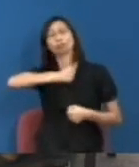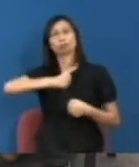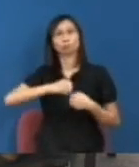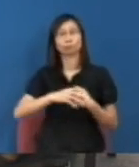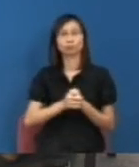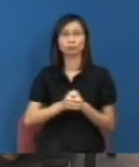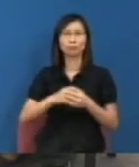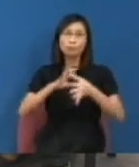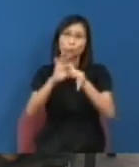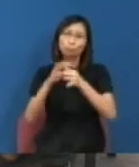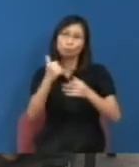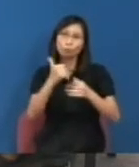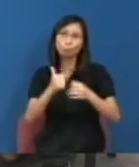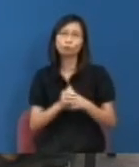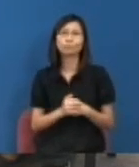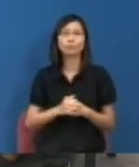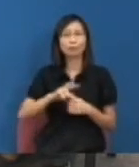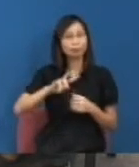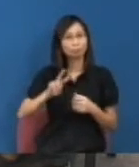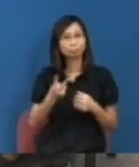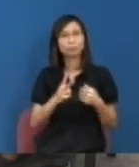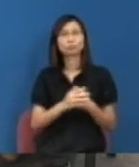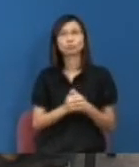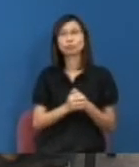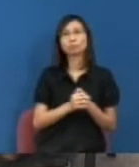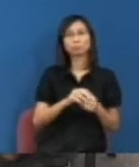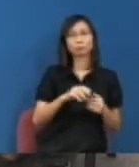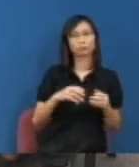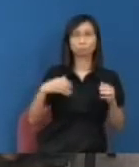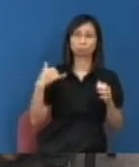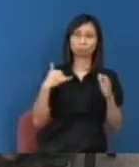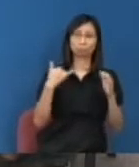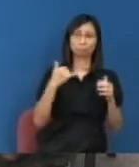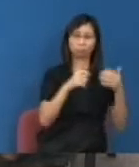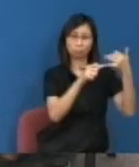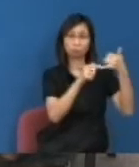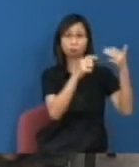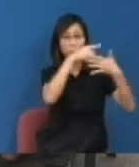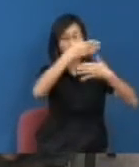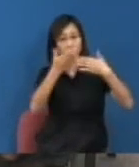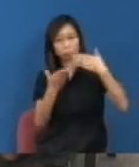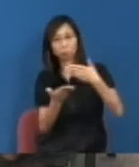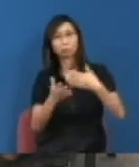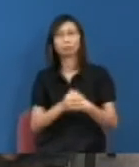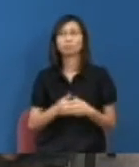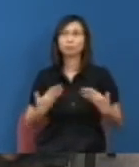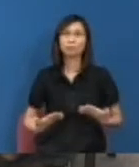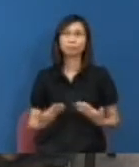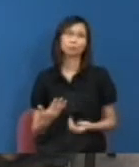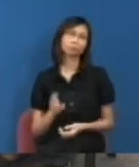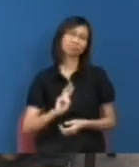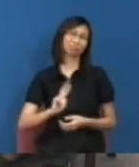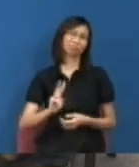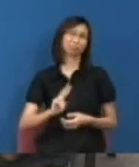搞到這樣國子監製酒要疾走到今天差不多的情況也同一時間出